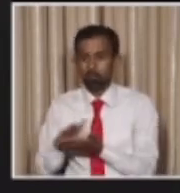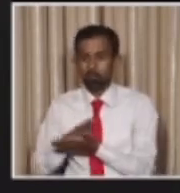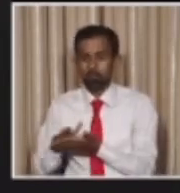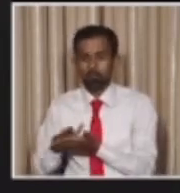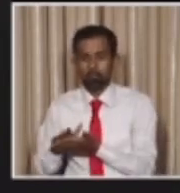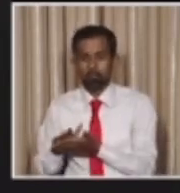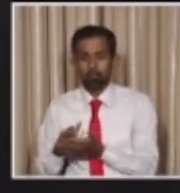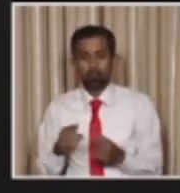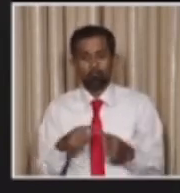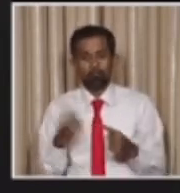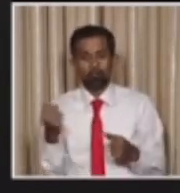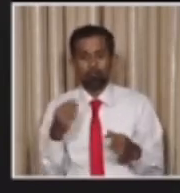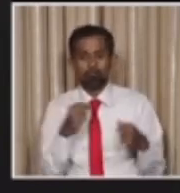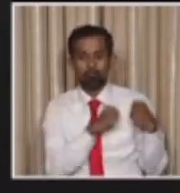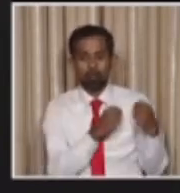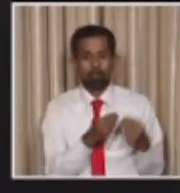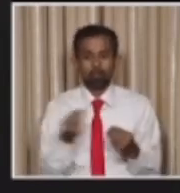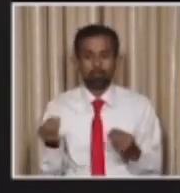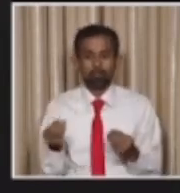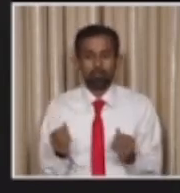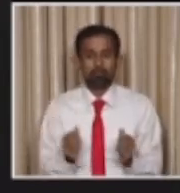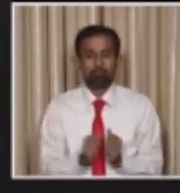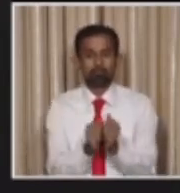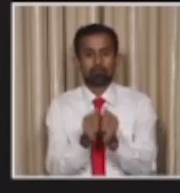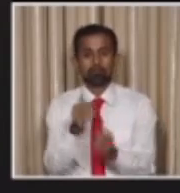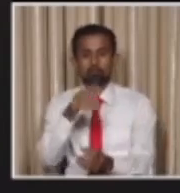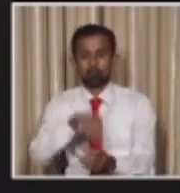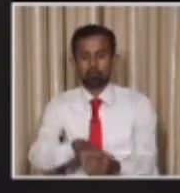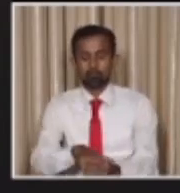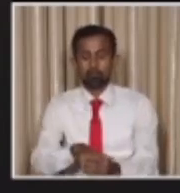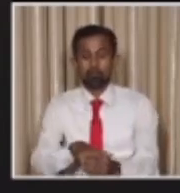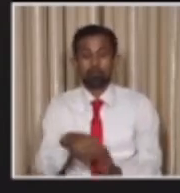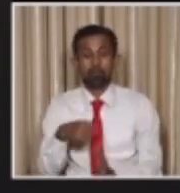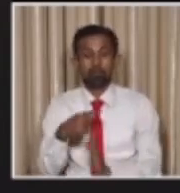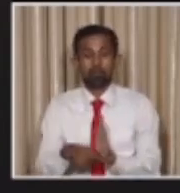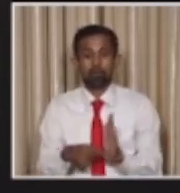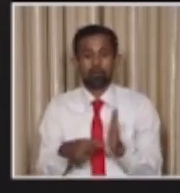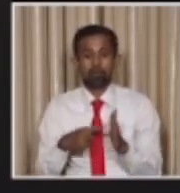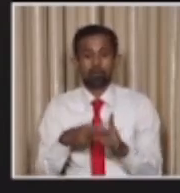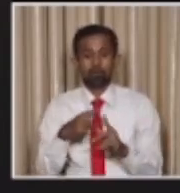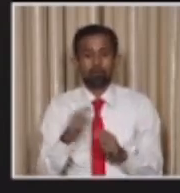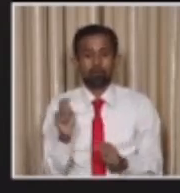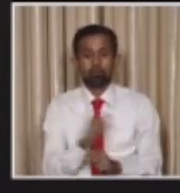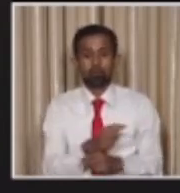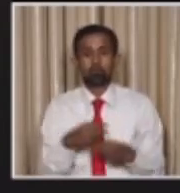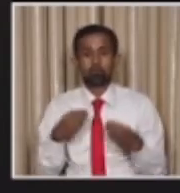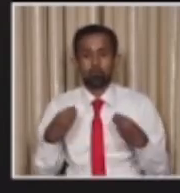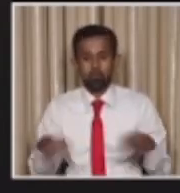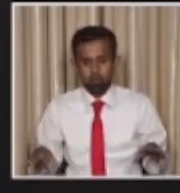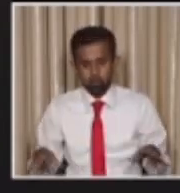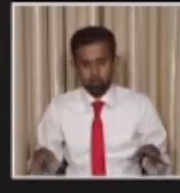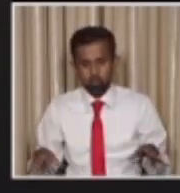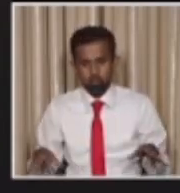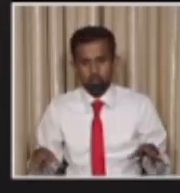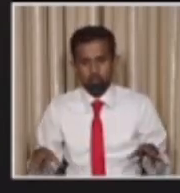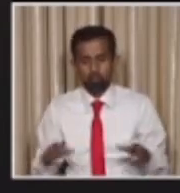අයට වෙනත් වාසි දීලා මේ කරන ක්‍රියාවලිය තුල තමයි අද රටට බදු අහිමි වෙලා තියෙන්නේ. ඒ නිසා තමයි